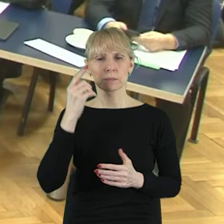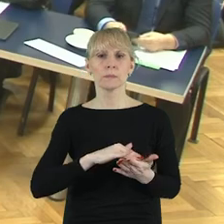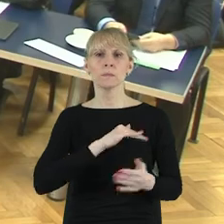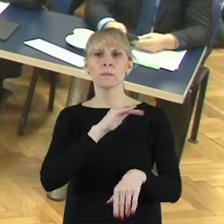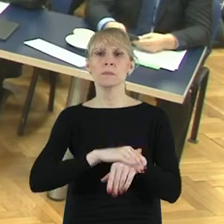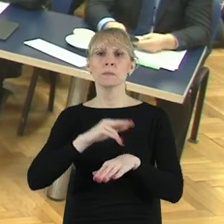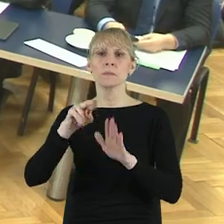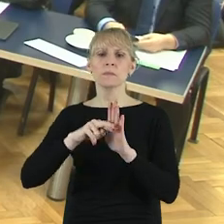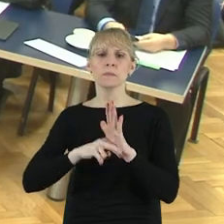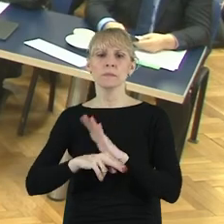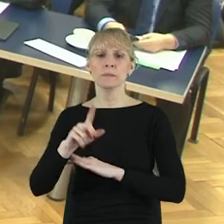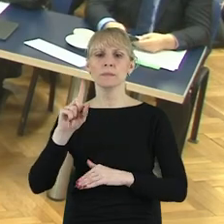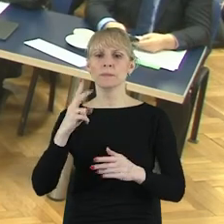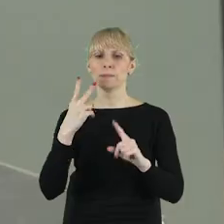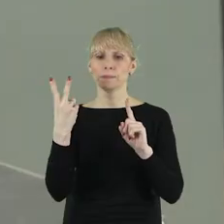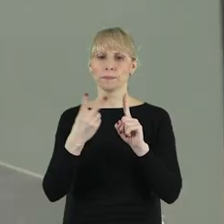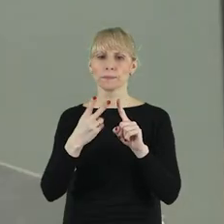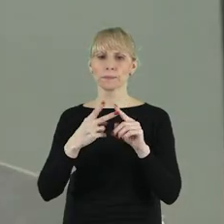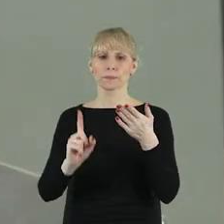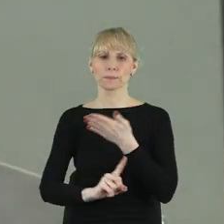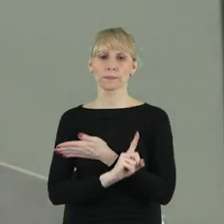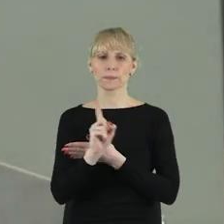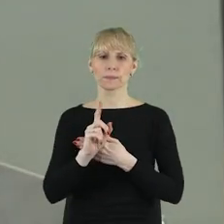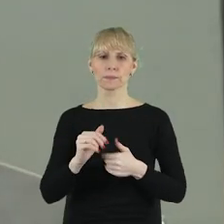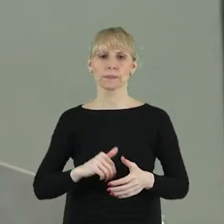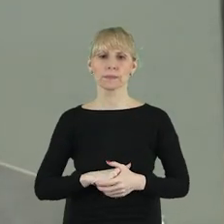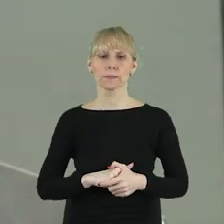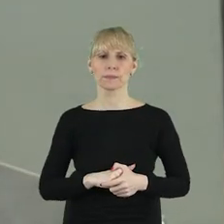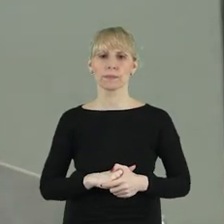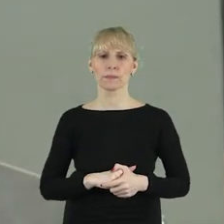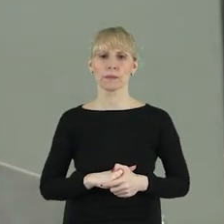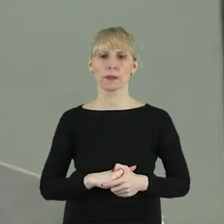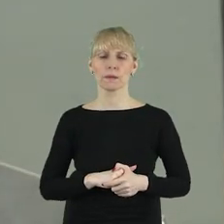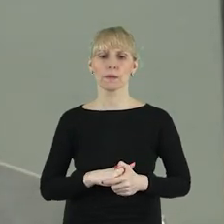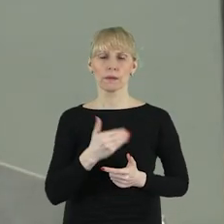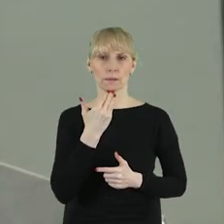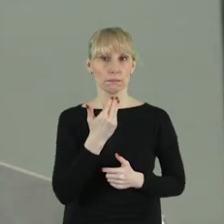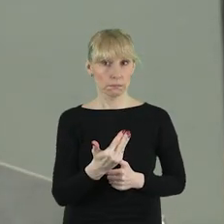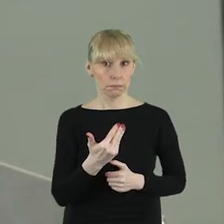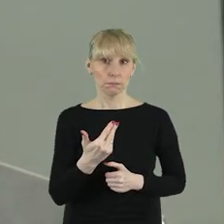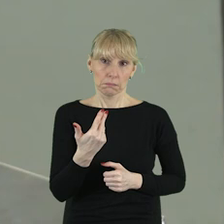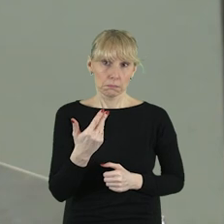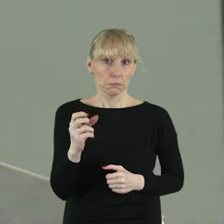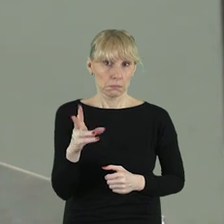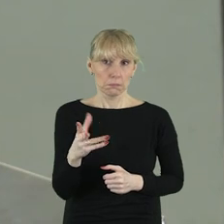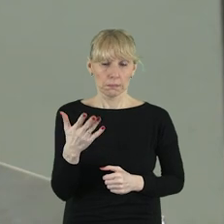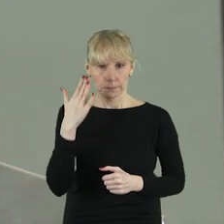Przypominam, że zgodnie z regulaminem to jest pana radnego drugie wystąpienie. Dobrze, pani przewodnicząca.